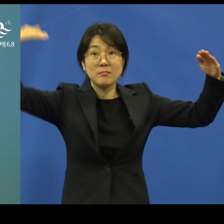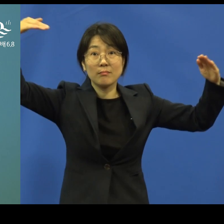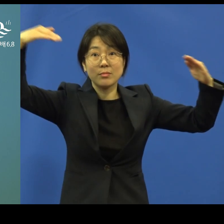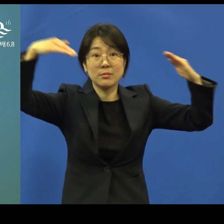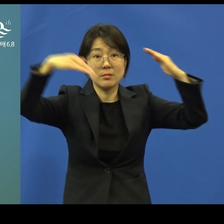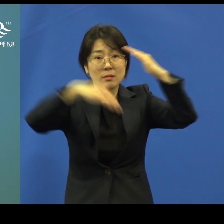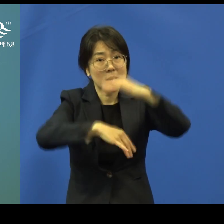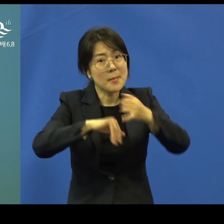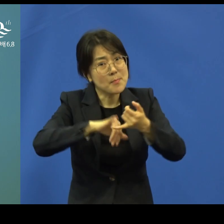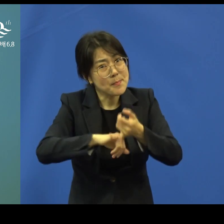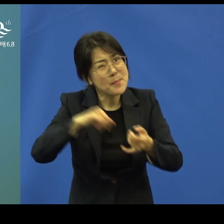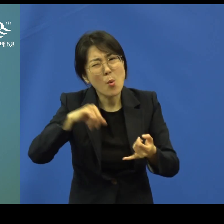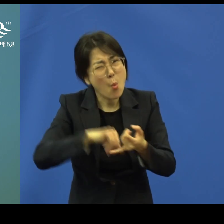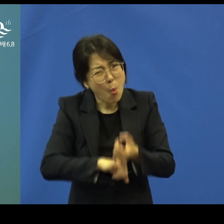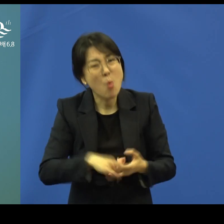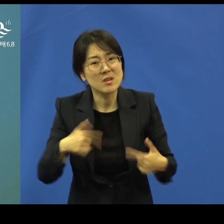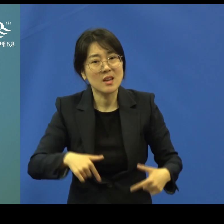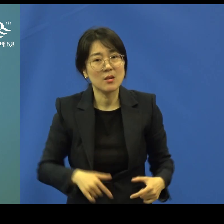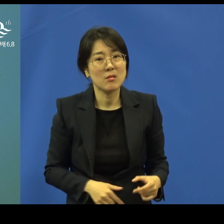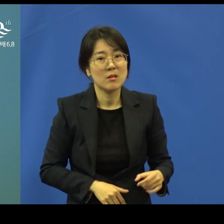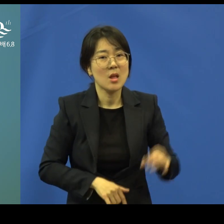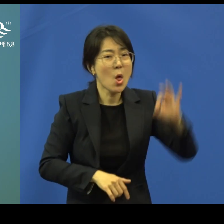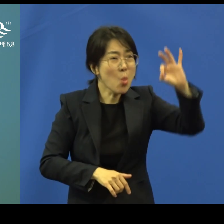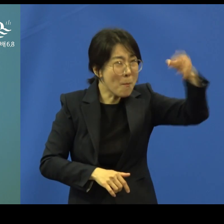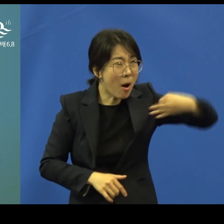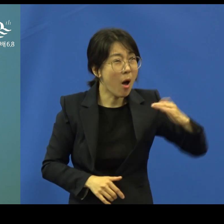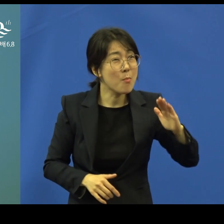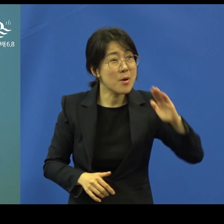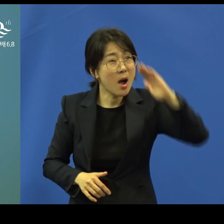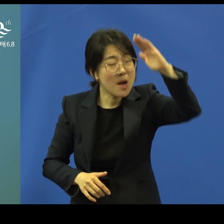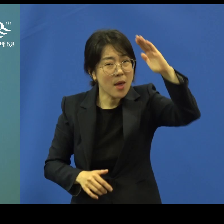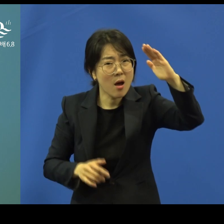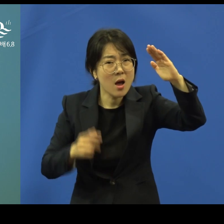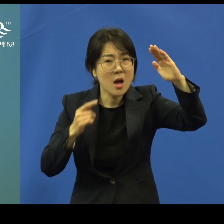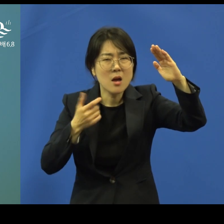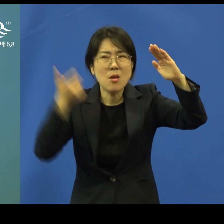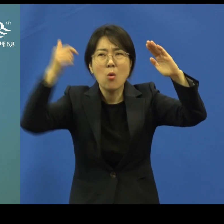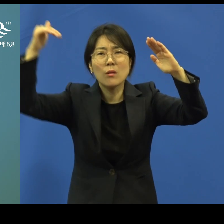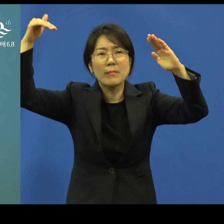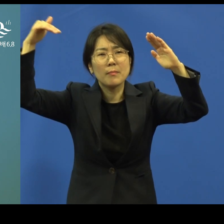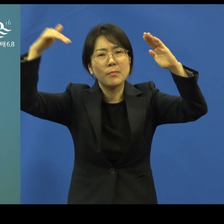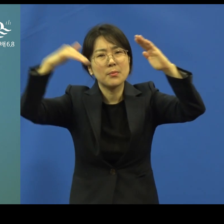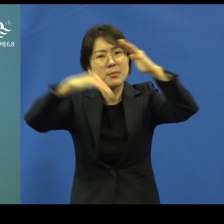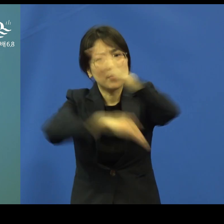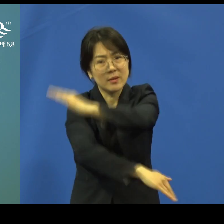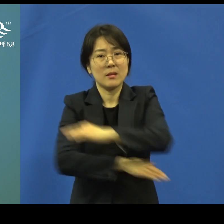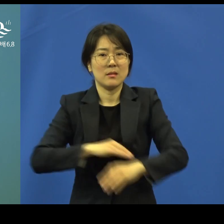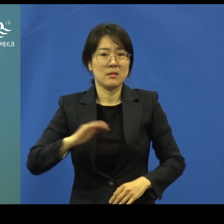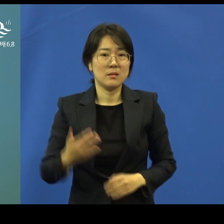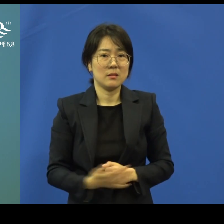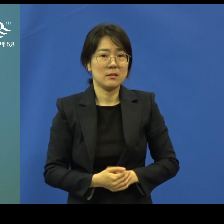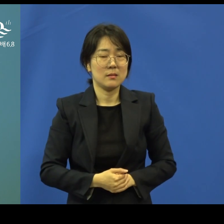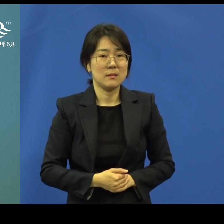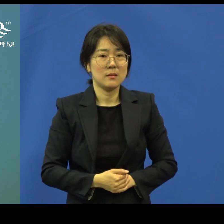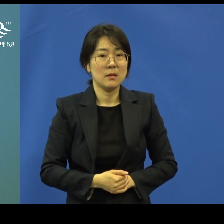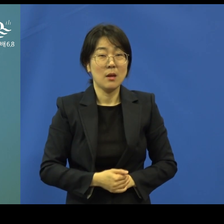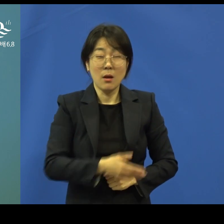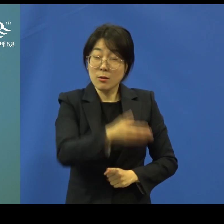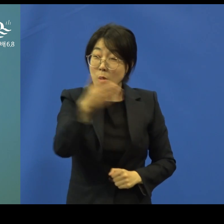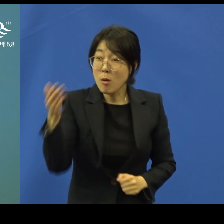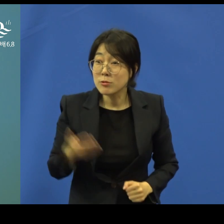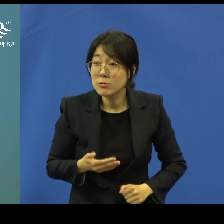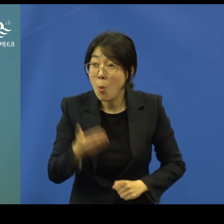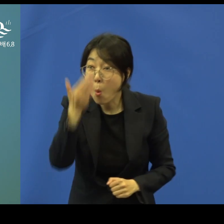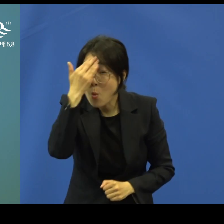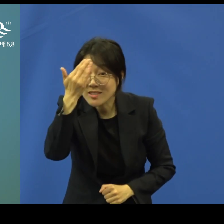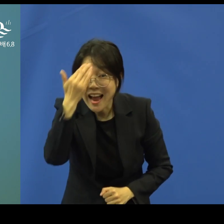돈을 버는 일에는 언제나 유혹이 강력해요. 눈먼 돈, 공짜 돈 없잖아요. 세상